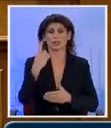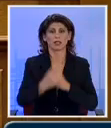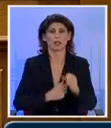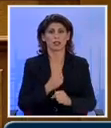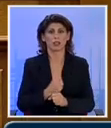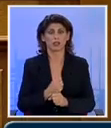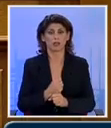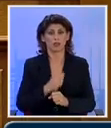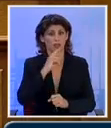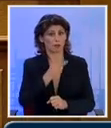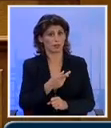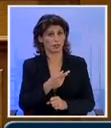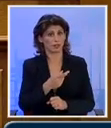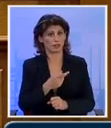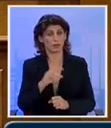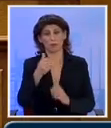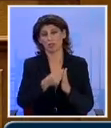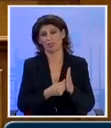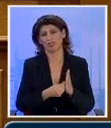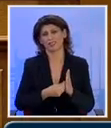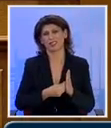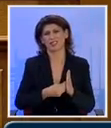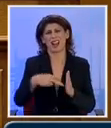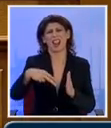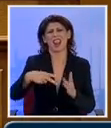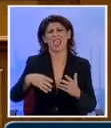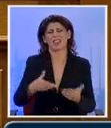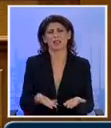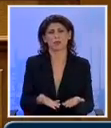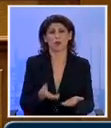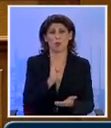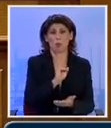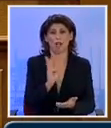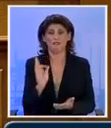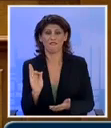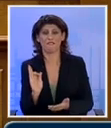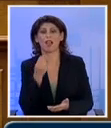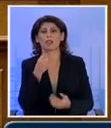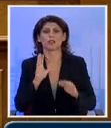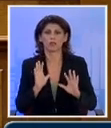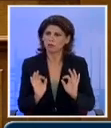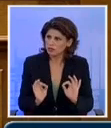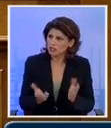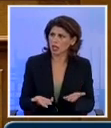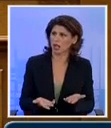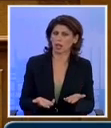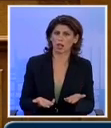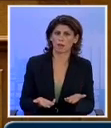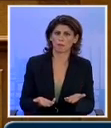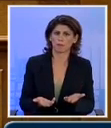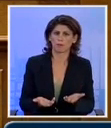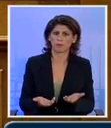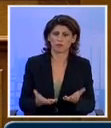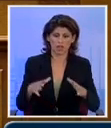Και απαντήσατε οι πρωταθλητές του λαϊκισμού ότι το Wi-Fi δεν τρώγεται. Φυσικά. Και